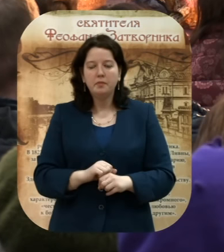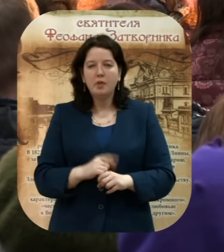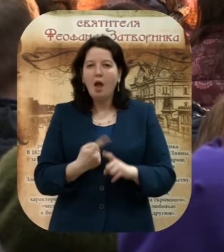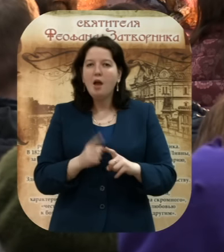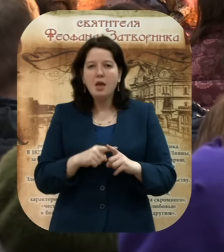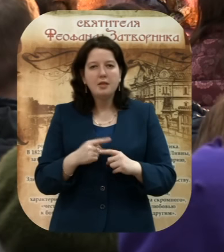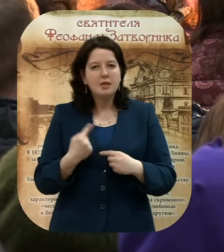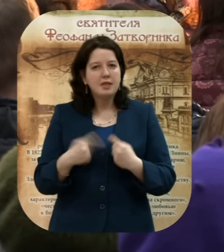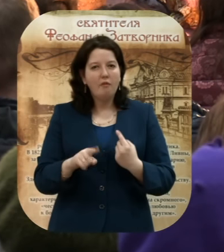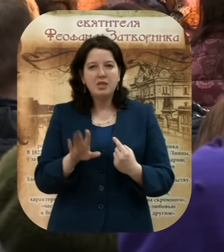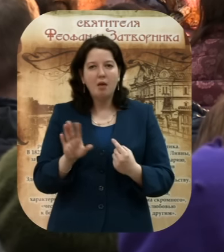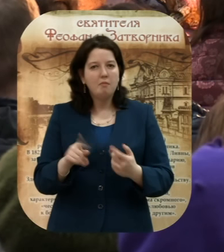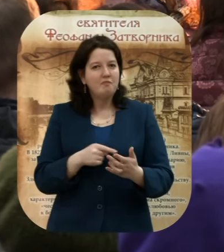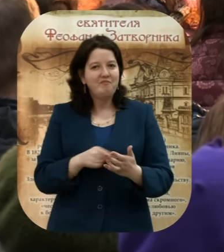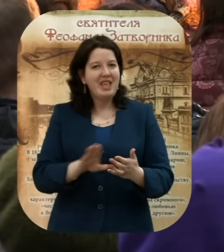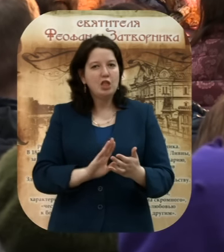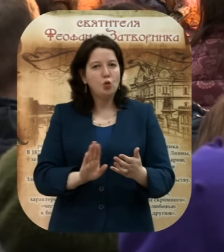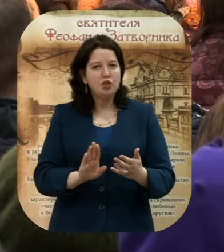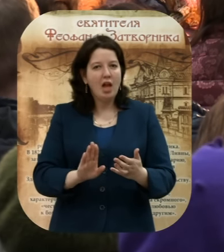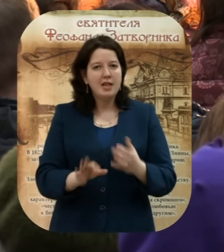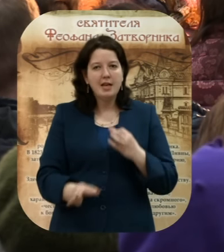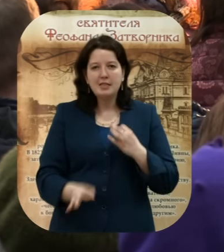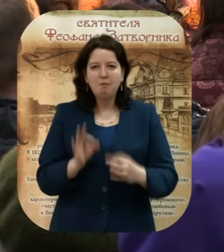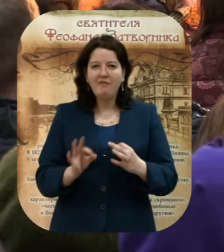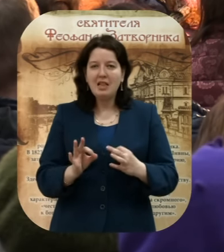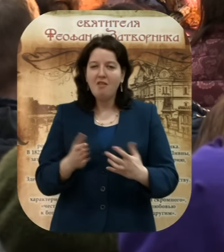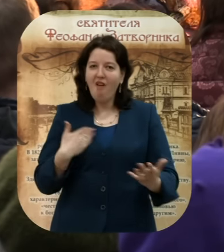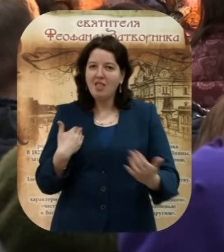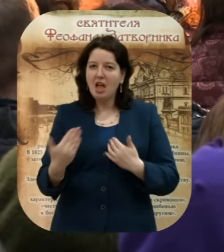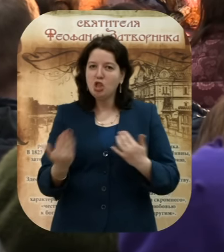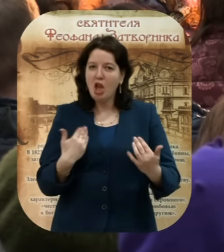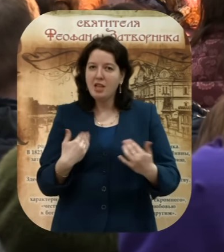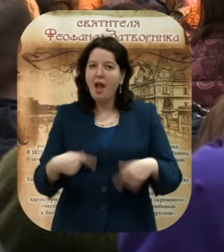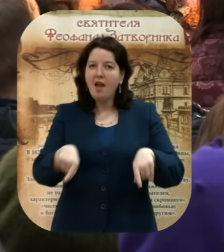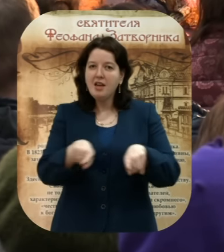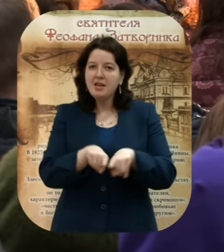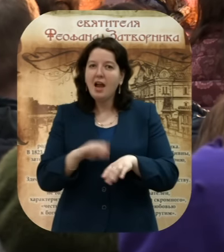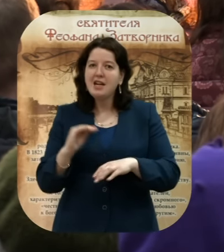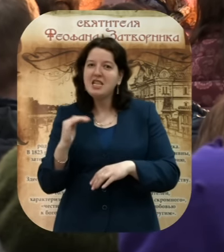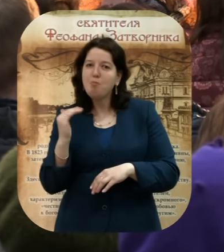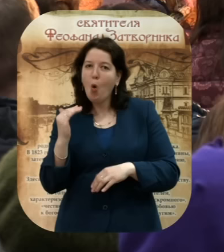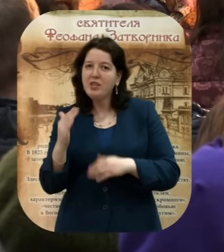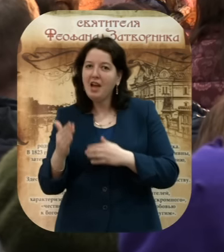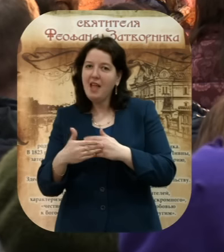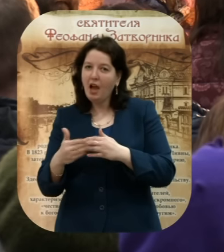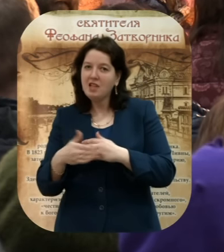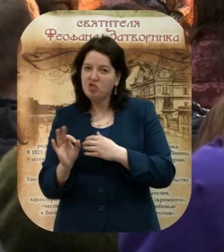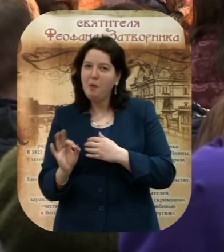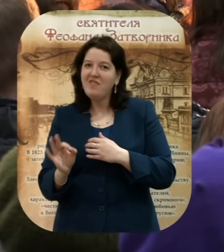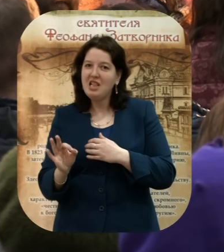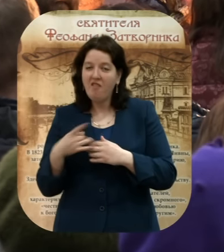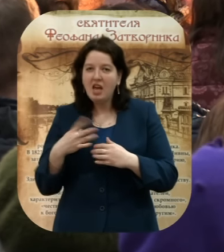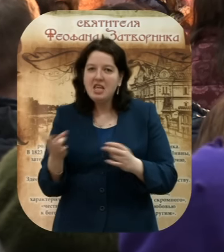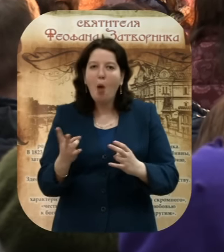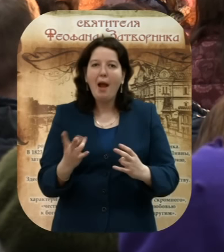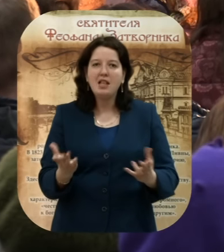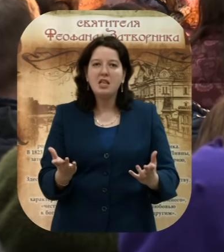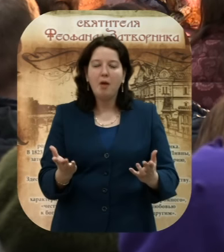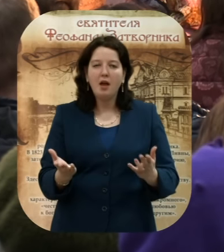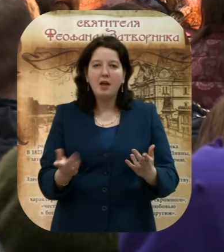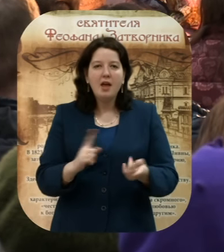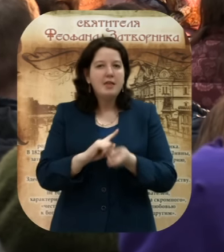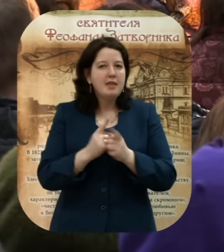Это совсем не исключает справедливого отношения. Как ребенка наказывают справедливо и необходимо,